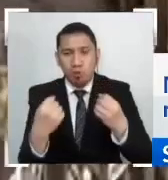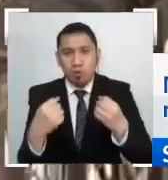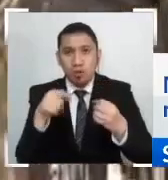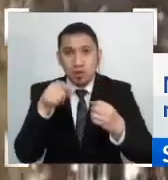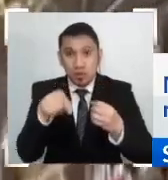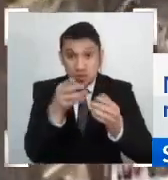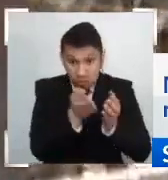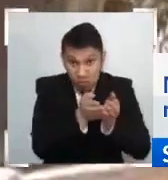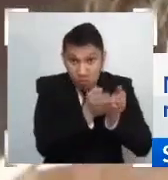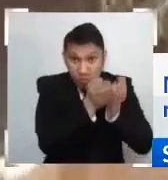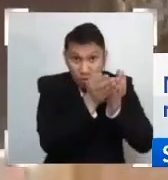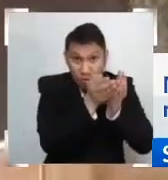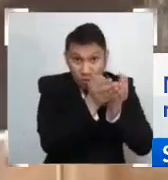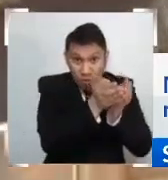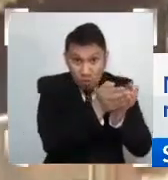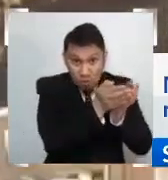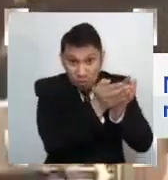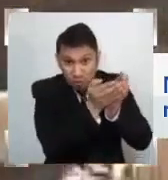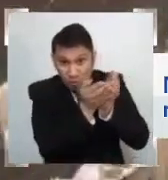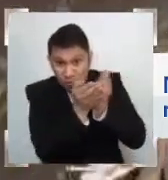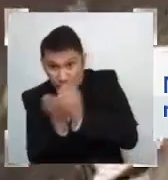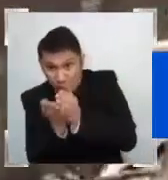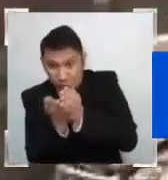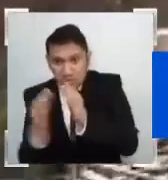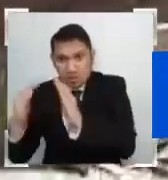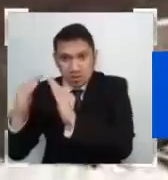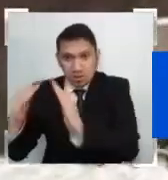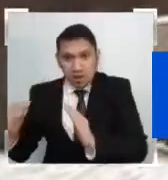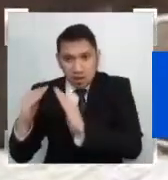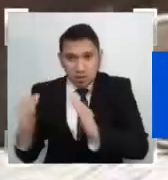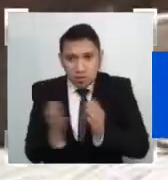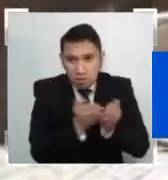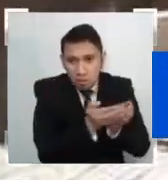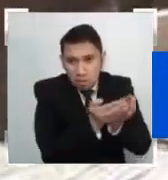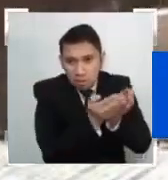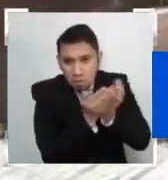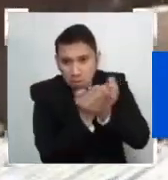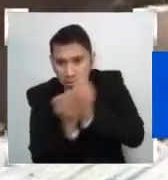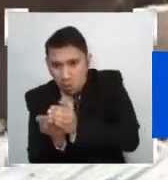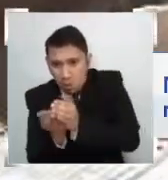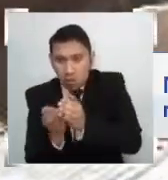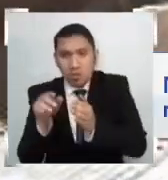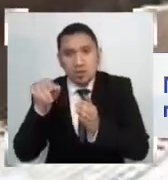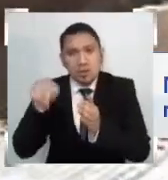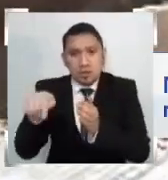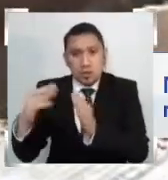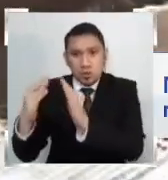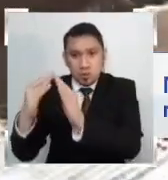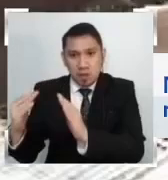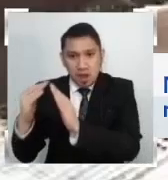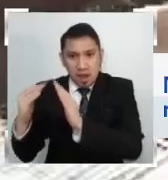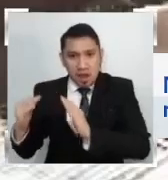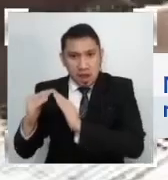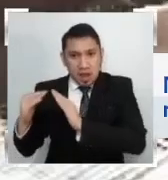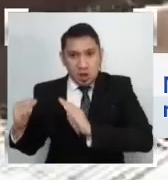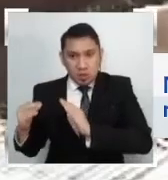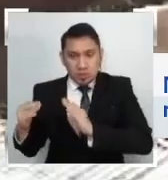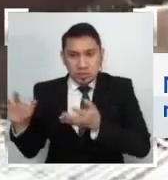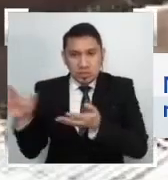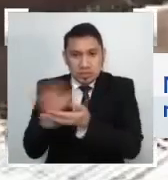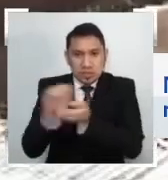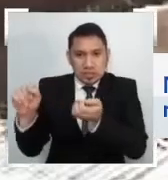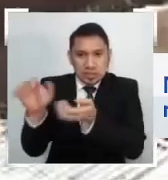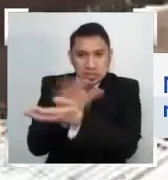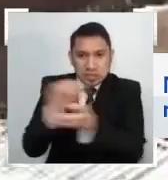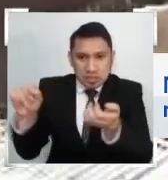harapan ng mga kabahayan. Sa haba nitong vessel na ito, ilang mga bahay na magkakadikit yung na-damage. Ang tanong ngayon ng mga